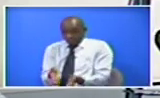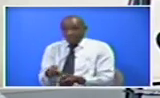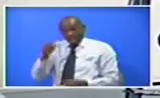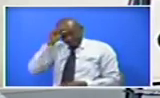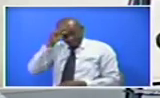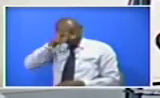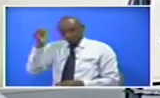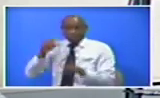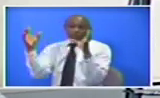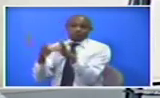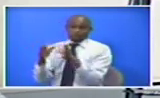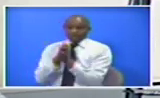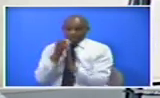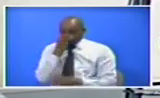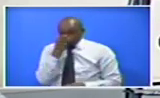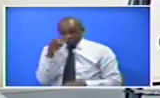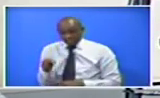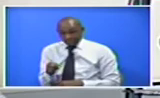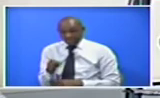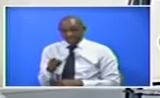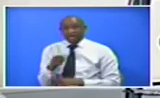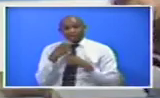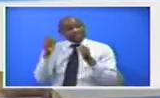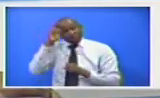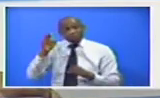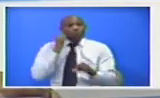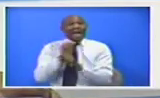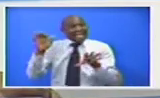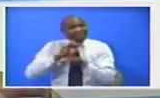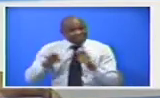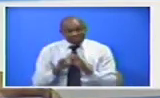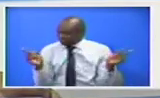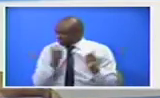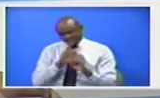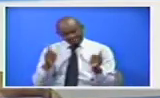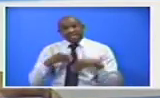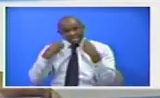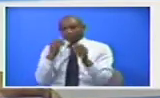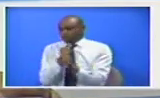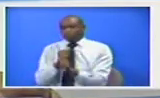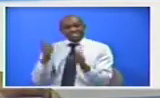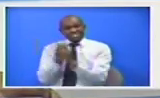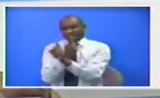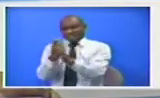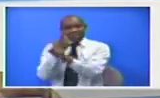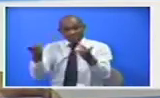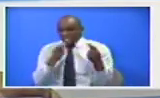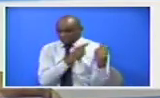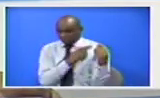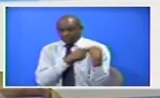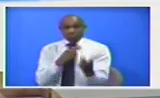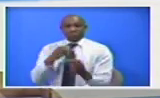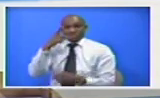serikali ya Uhuru Kenyatta na William Ruto Uhuru afanye mambo yote. Amempatia Kinyua Francis